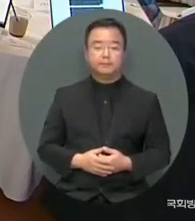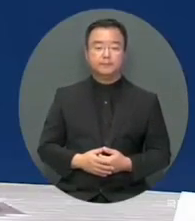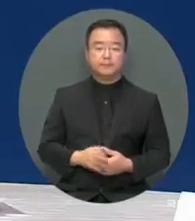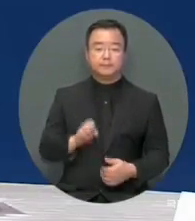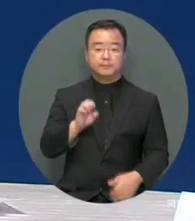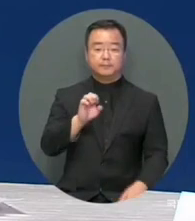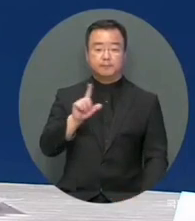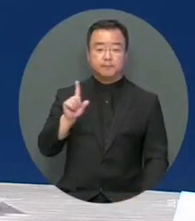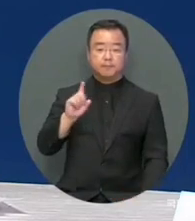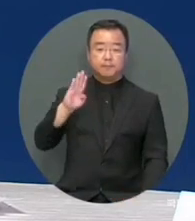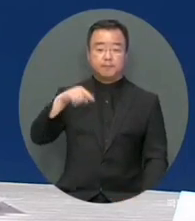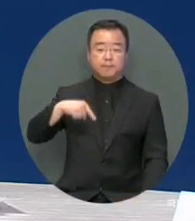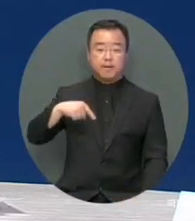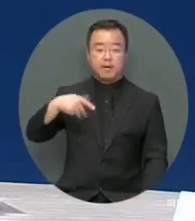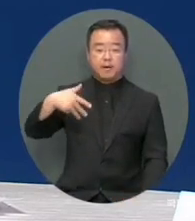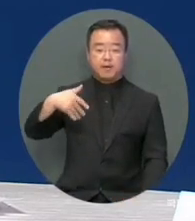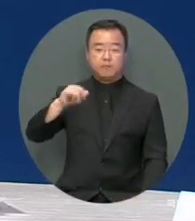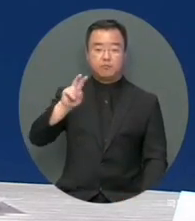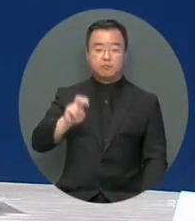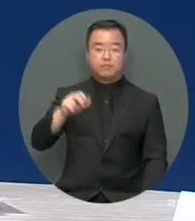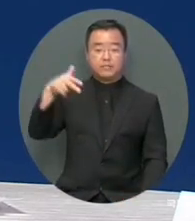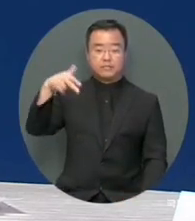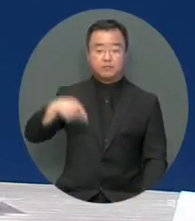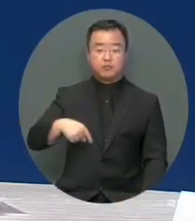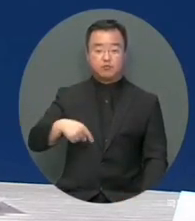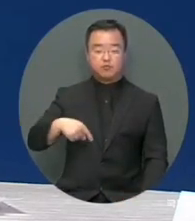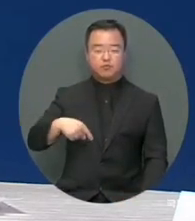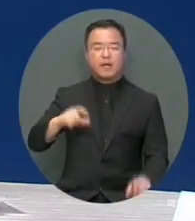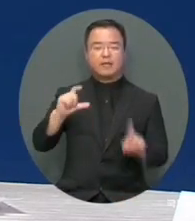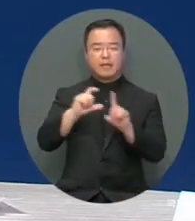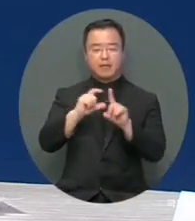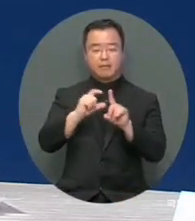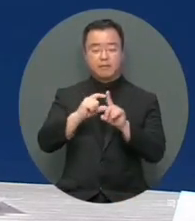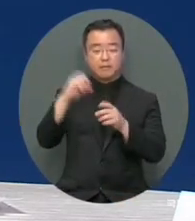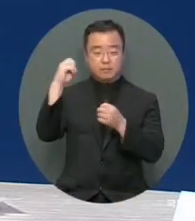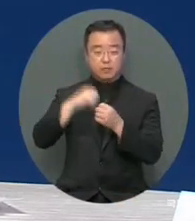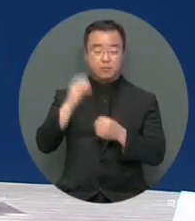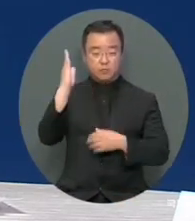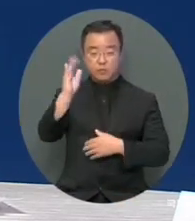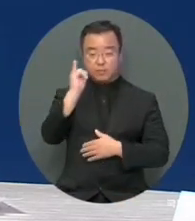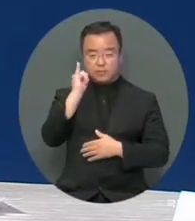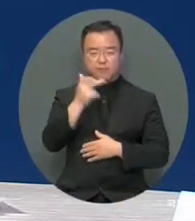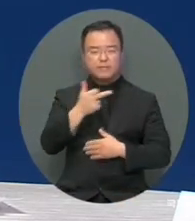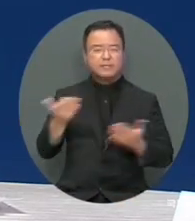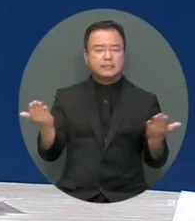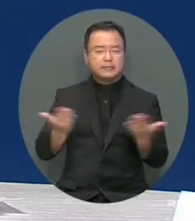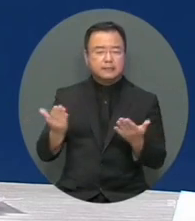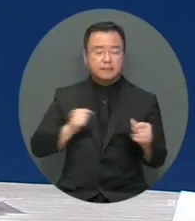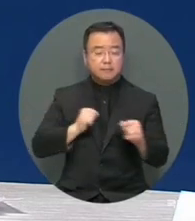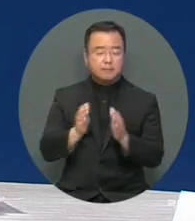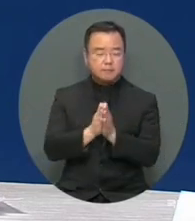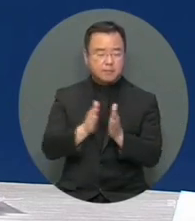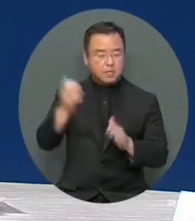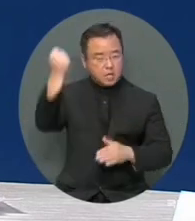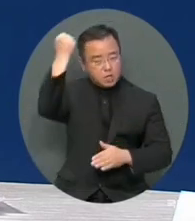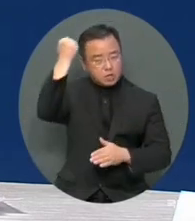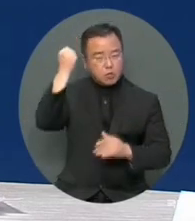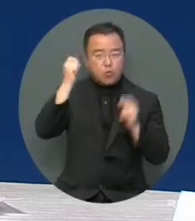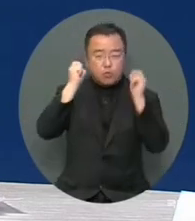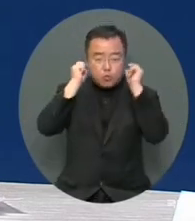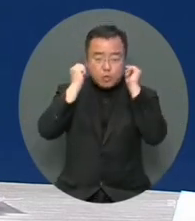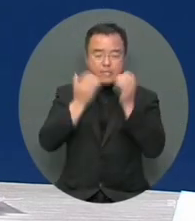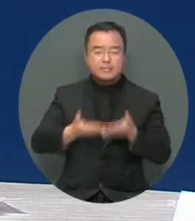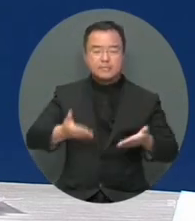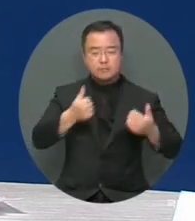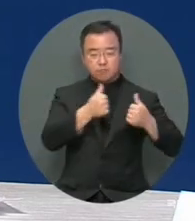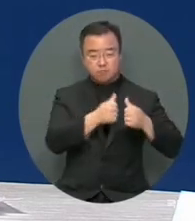하부 침주라는 말이 있습니다. 큰 일을 할 때는 솥단지를 부수고 배를